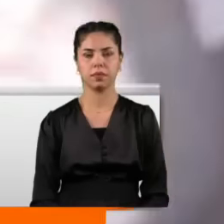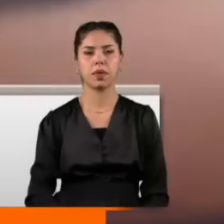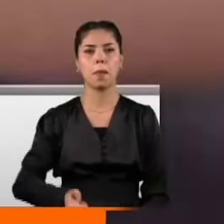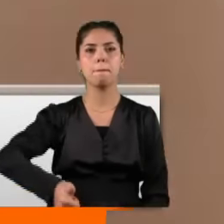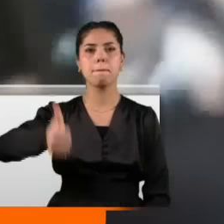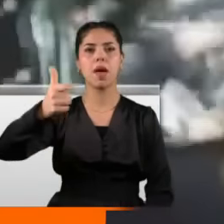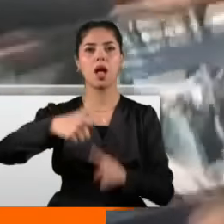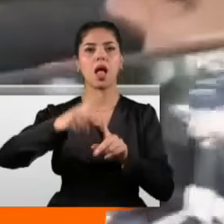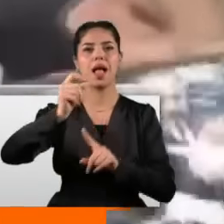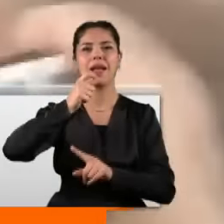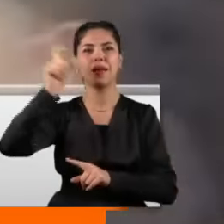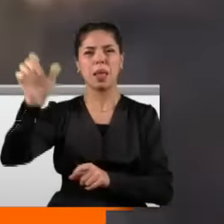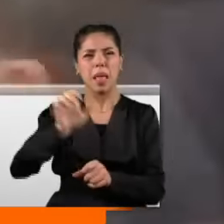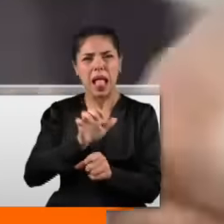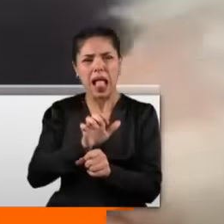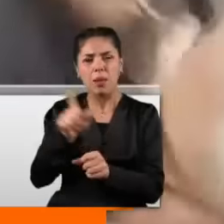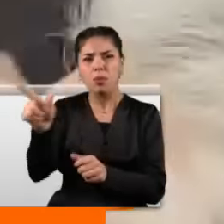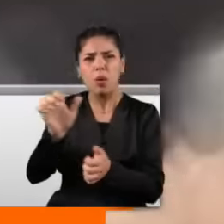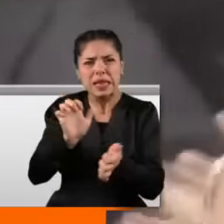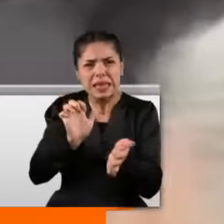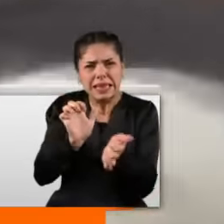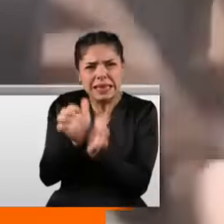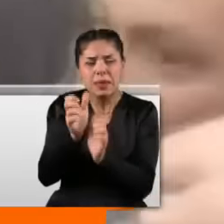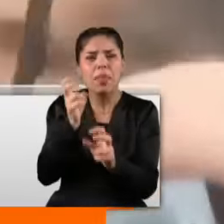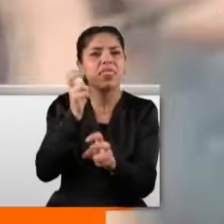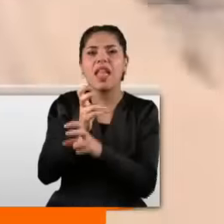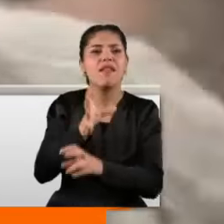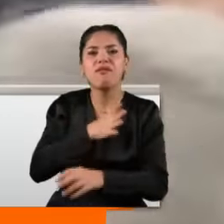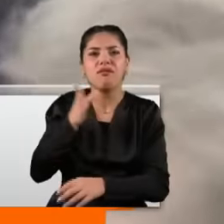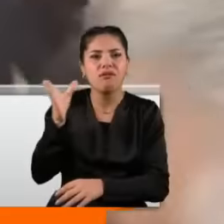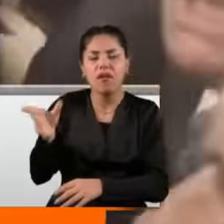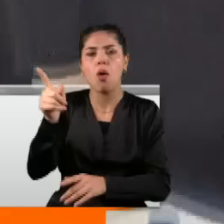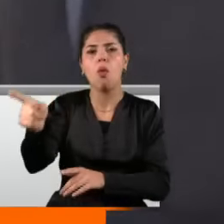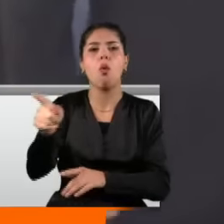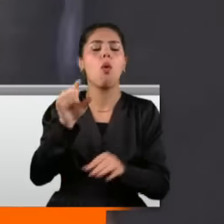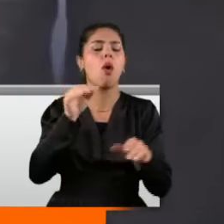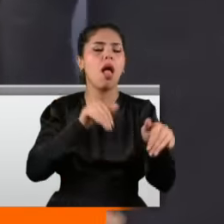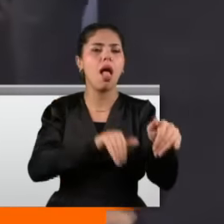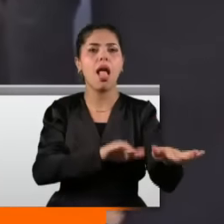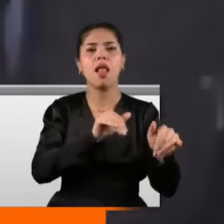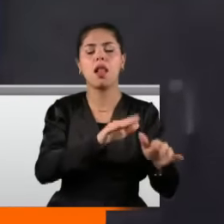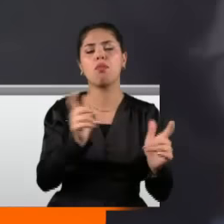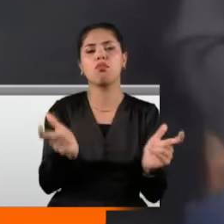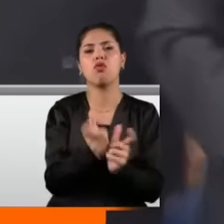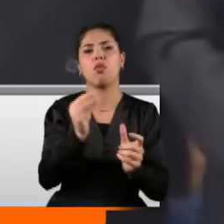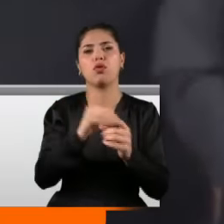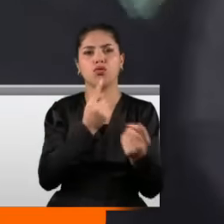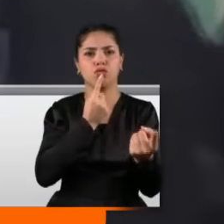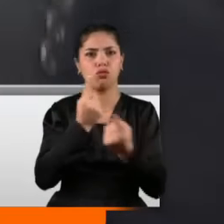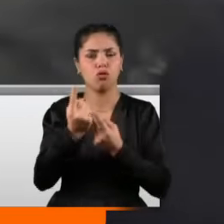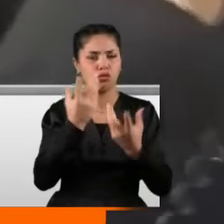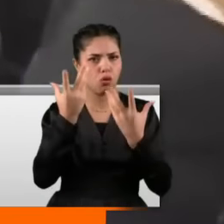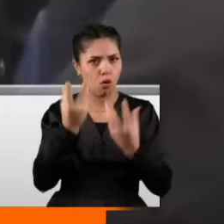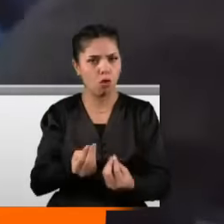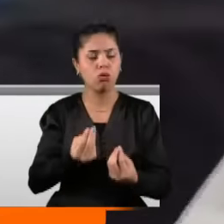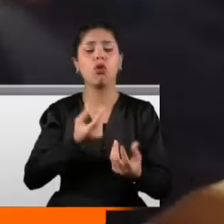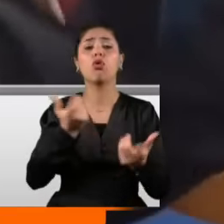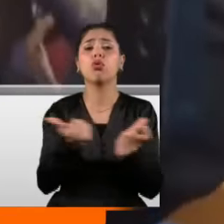Bakan Yerlikaya'nın ezilme tehlikesi yaşadığı o provokasyon toplantıya da taşınmıştı. Yaptığınız terbiyesizlik, terbiyesizlik